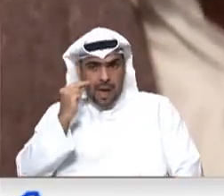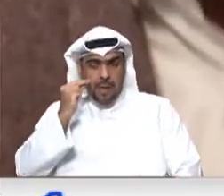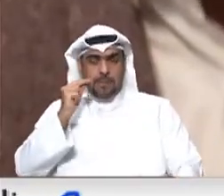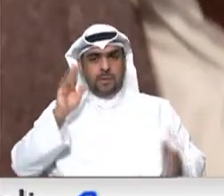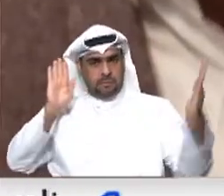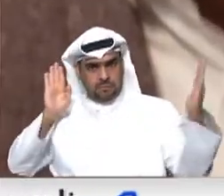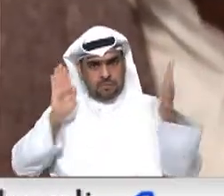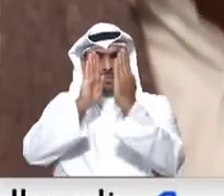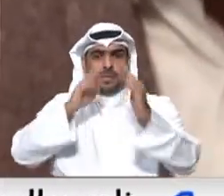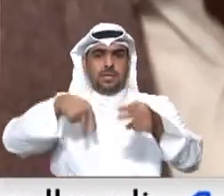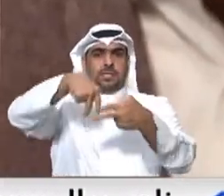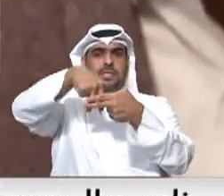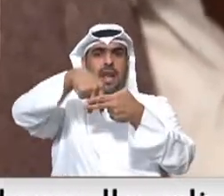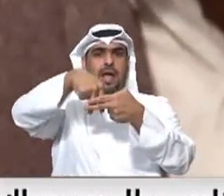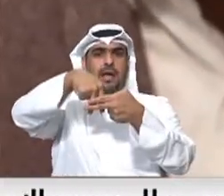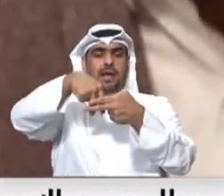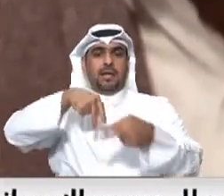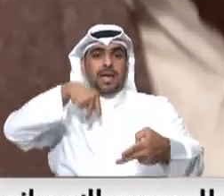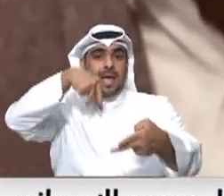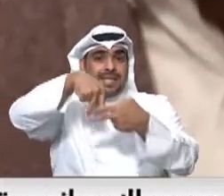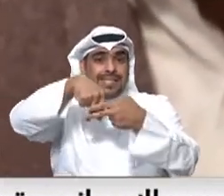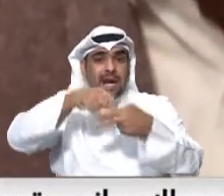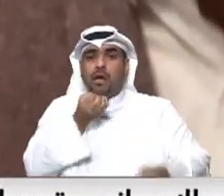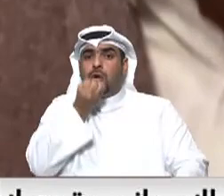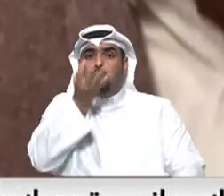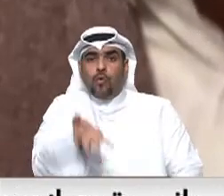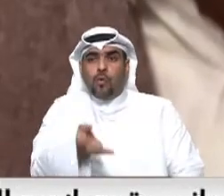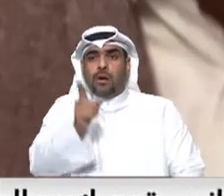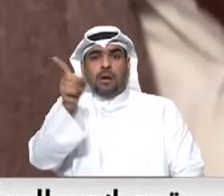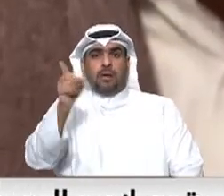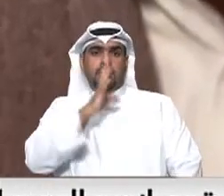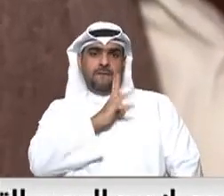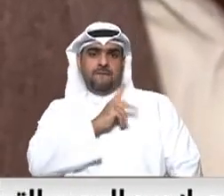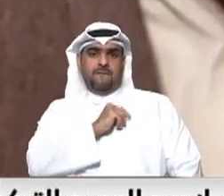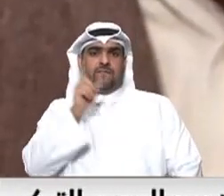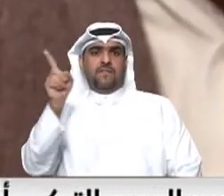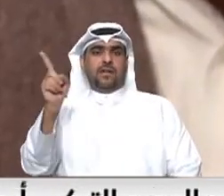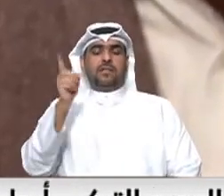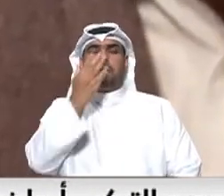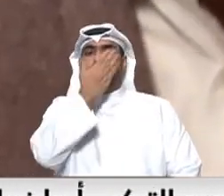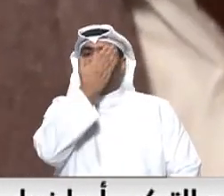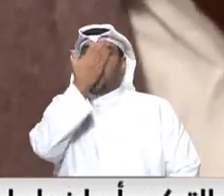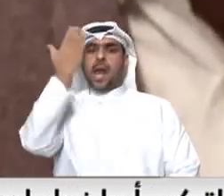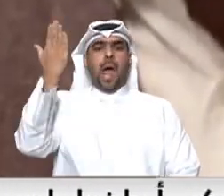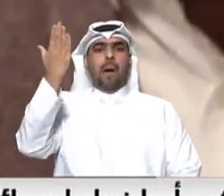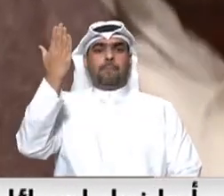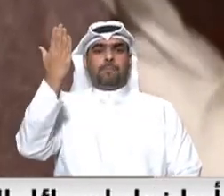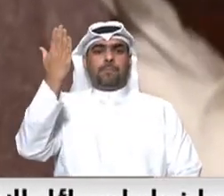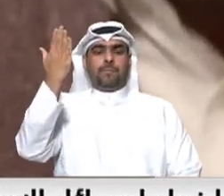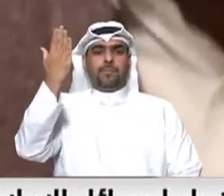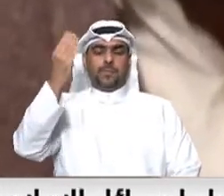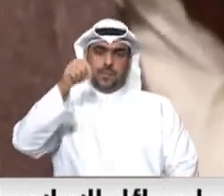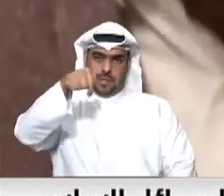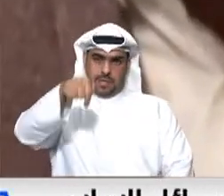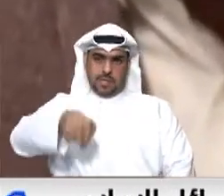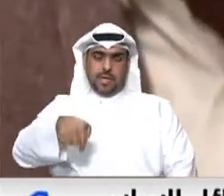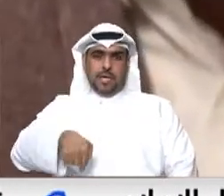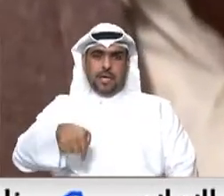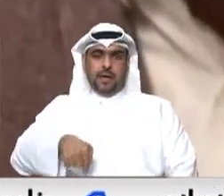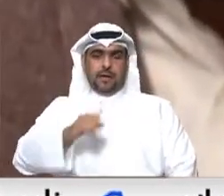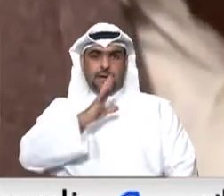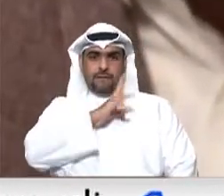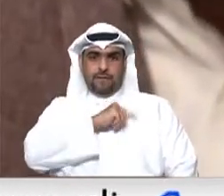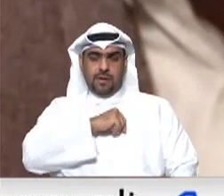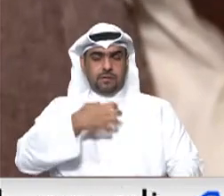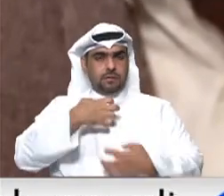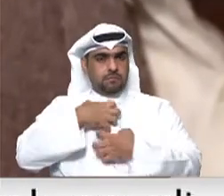المسلحة الفلسطينية التي تتبع للفصائل الفلسطينية، ويدعي الاحتلال بأنها نفذت عمليات في الآونة الأخيرة في منطقة